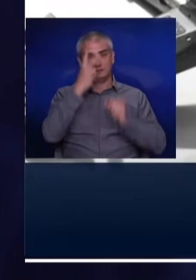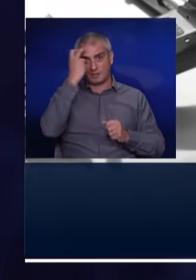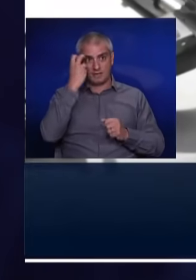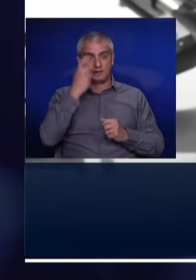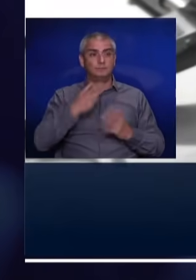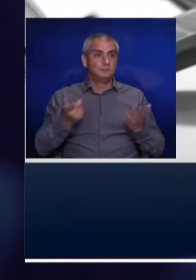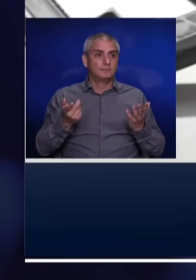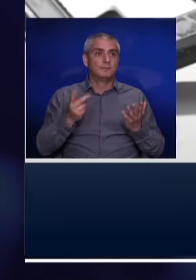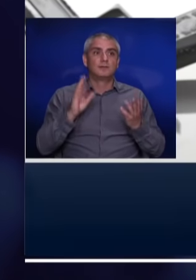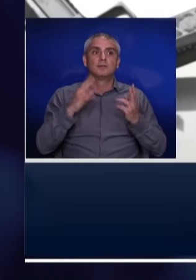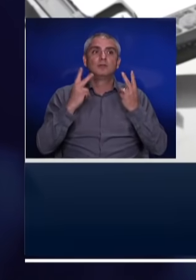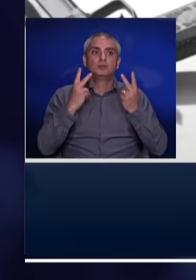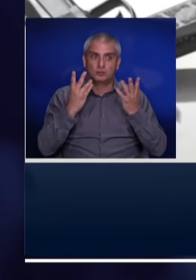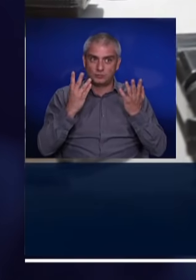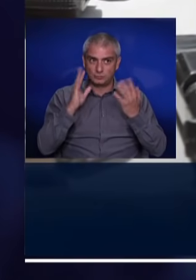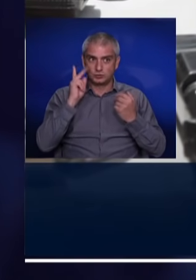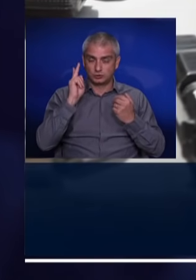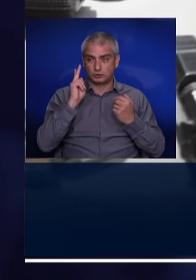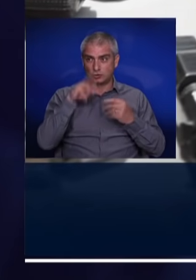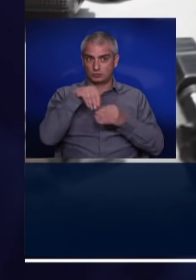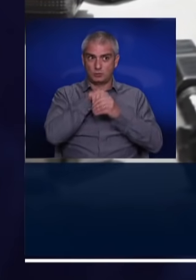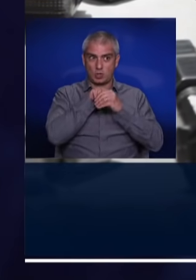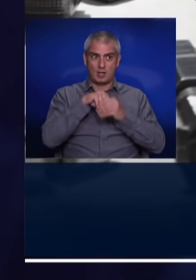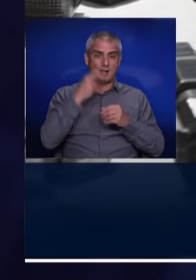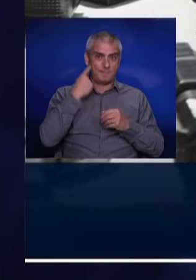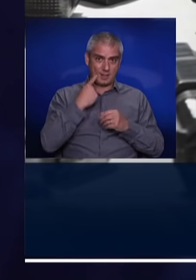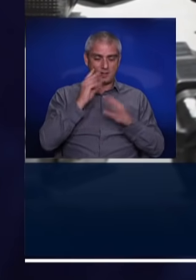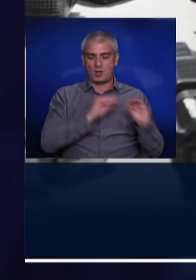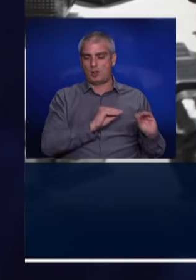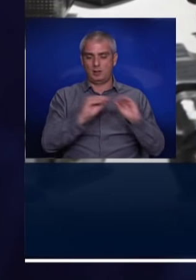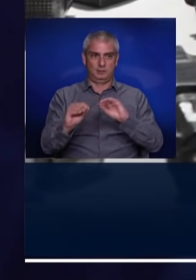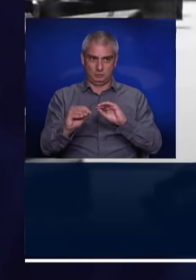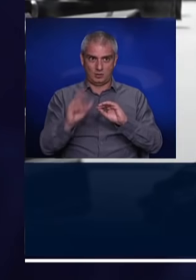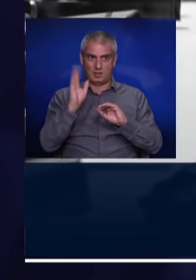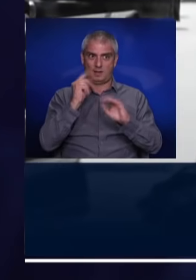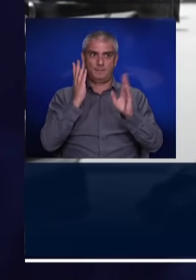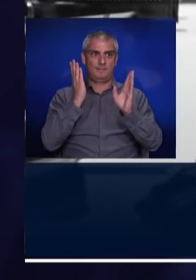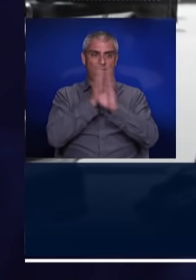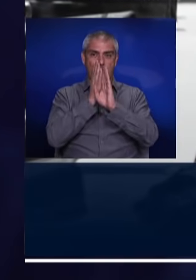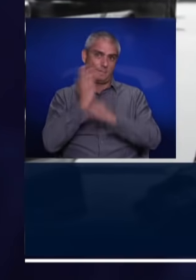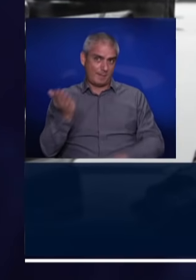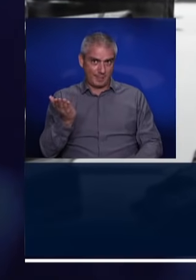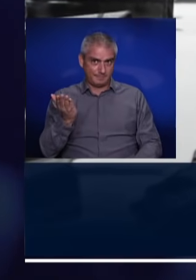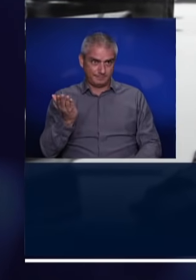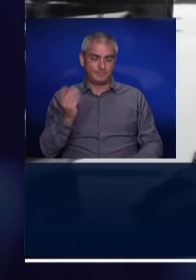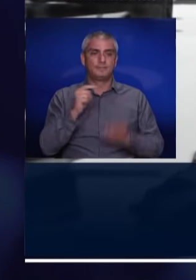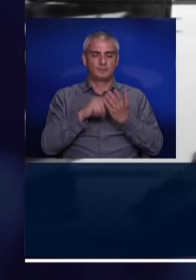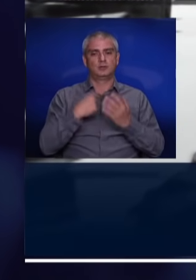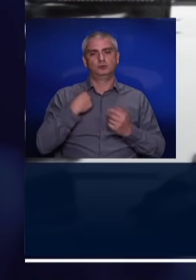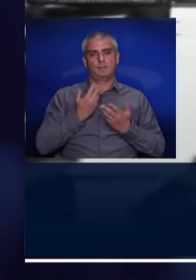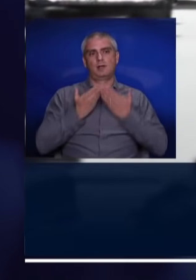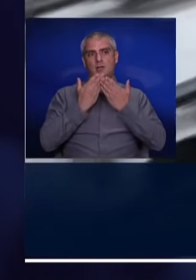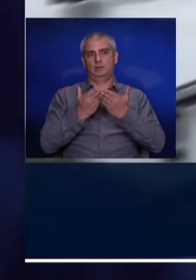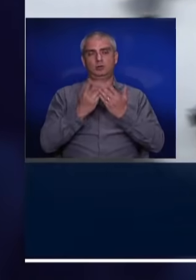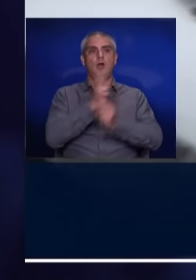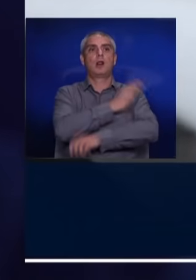הוא מה שיש בזירה הפלילית עלול לזלוג גם לערוץ הפחאי, ולכן שבק יסייע כאן